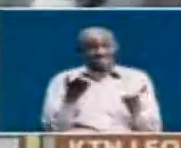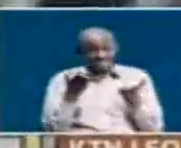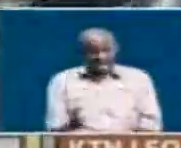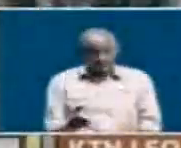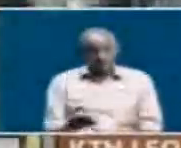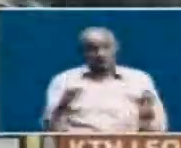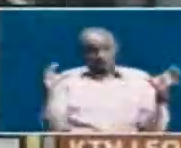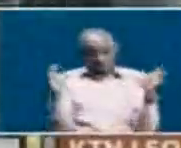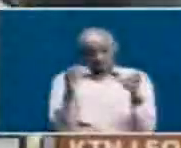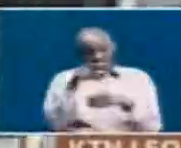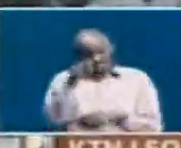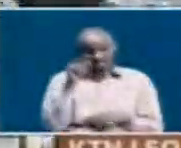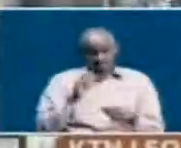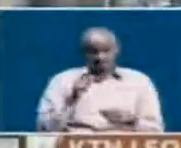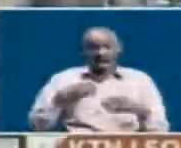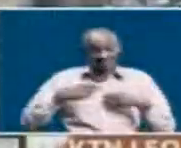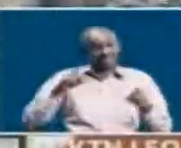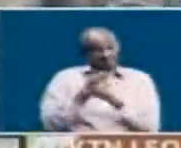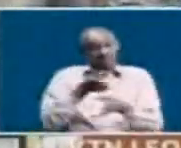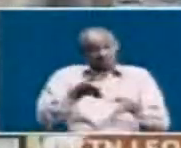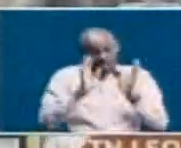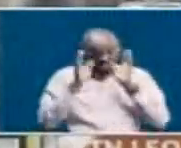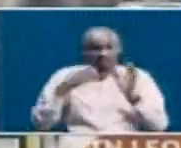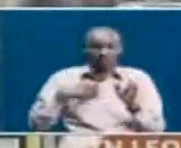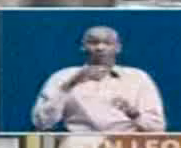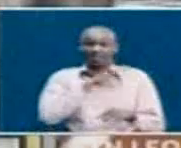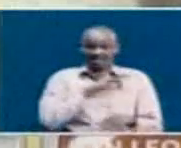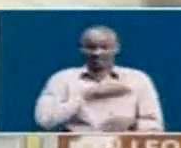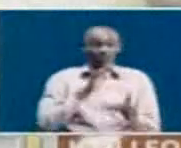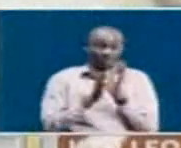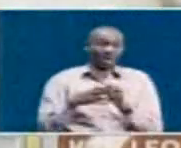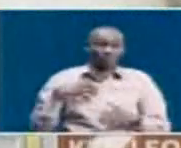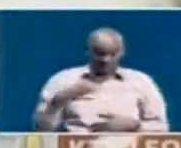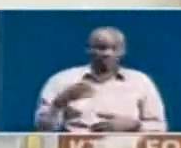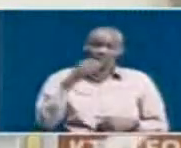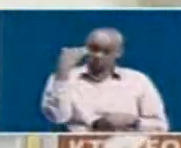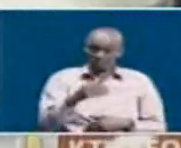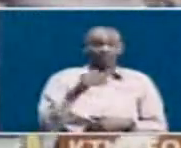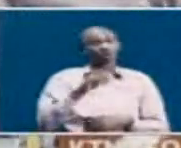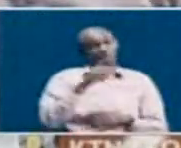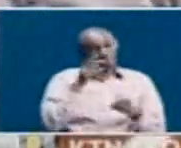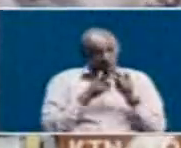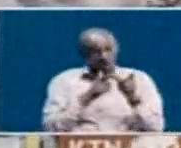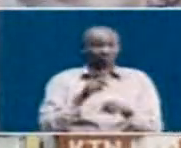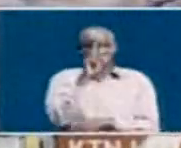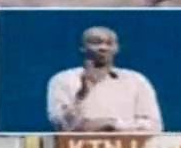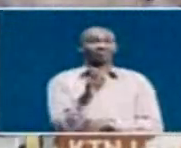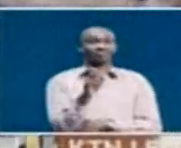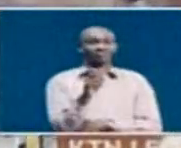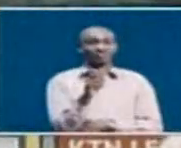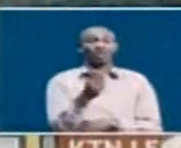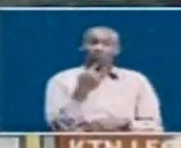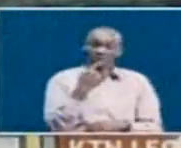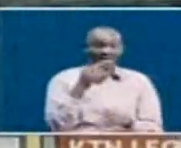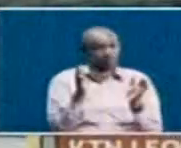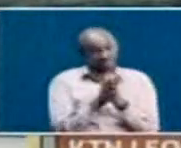Kuwapa jamii za wafugaji njia mbadala ya kujipa riziki ndio mwanzo mwisho wa mapigano kati ya jamii hizi, ikiwemo jamii za Turkana